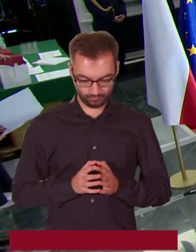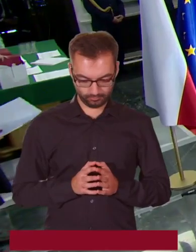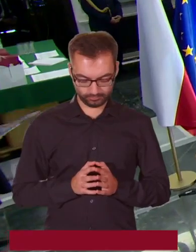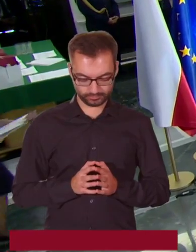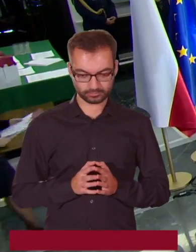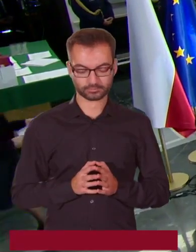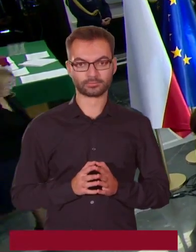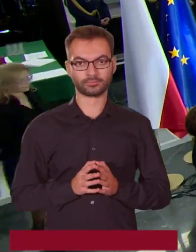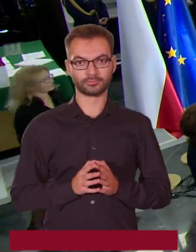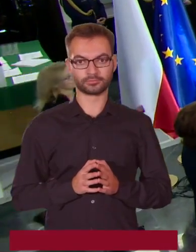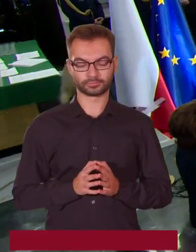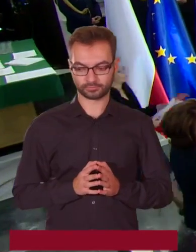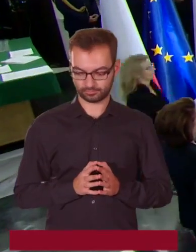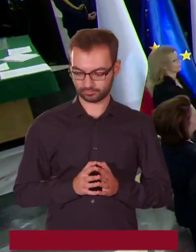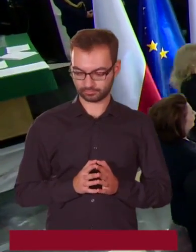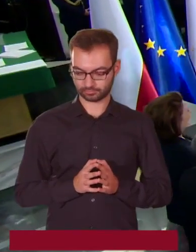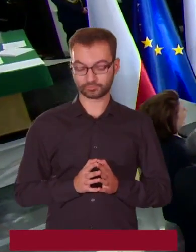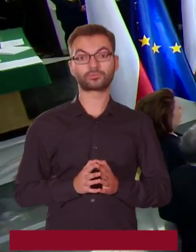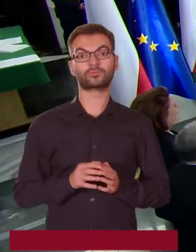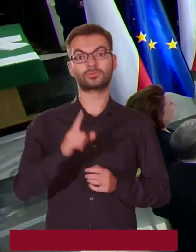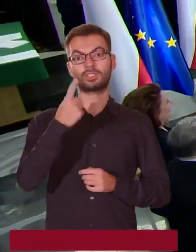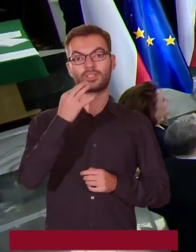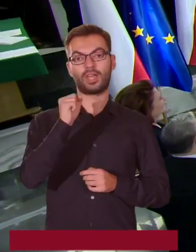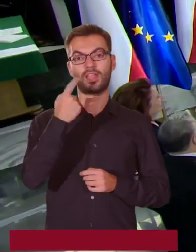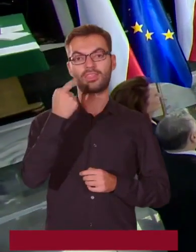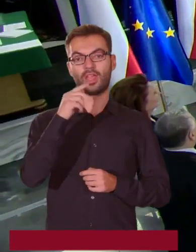Proszę pana Tadeusza Cymańskiego.